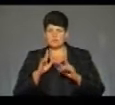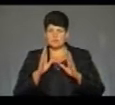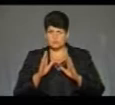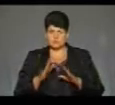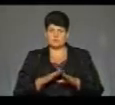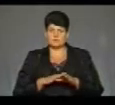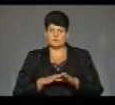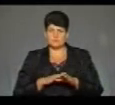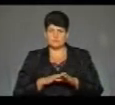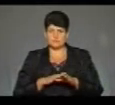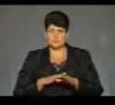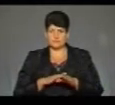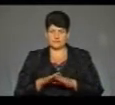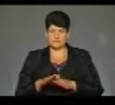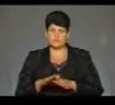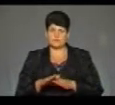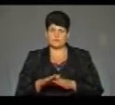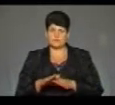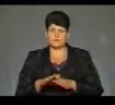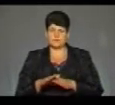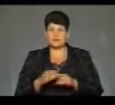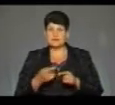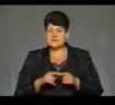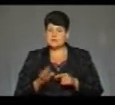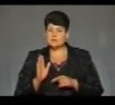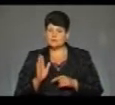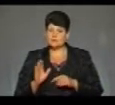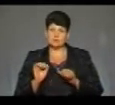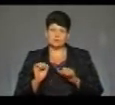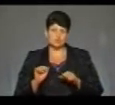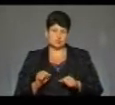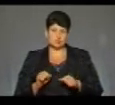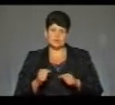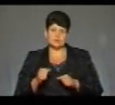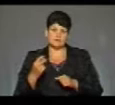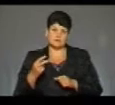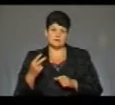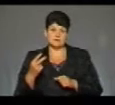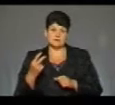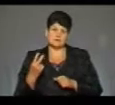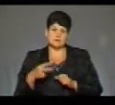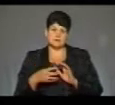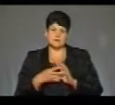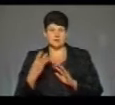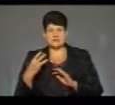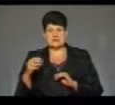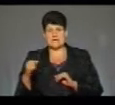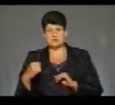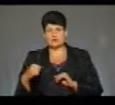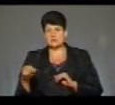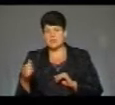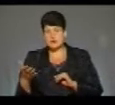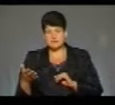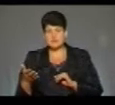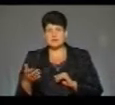чином штрафні санкції будуть відтермінувати. Але це буде, можливо, 29-30 серпня, коли парламент запрацює. Тобто це